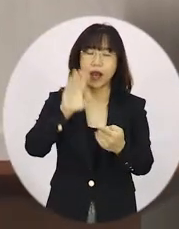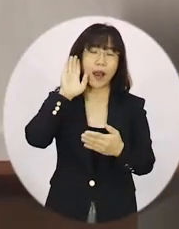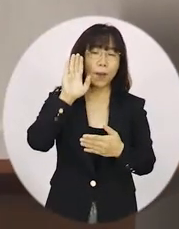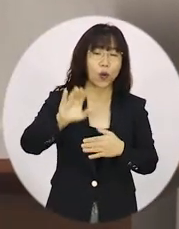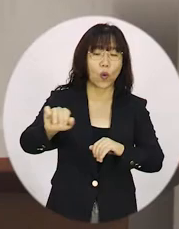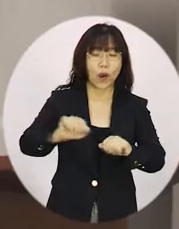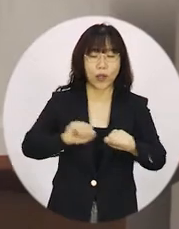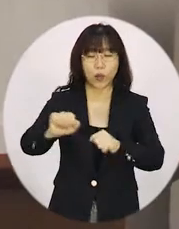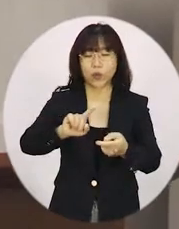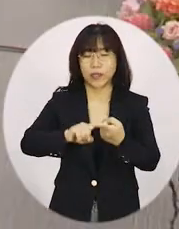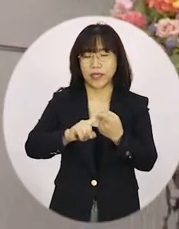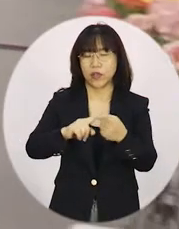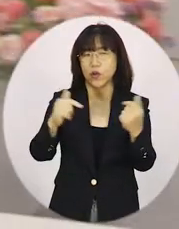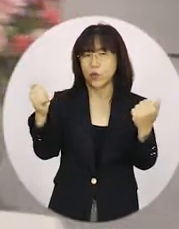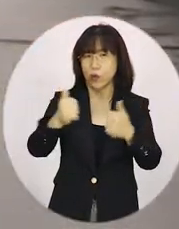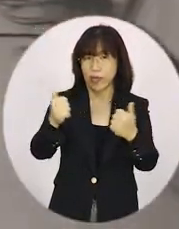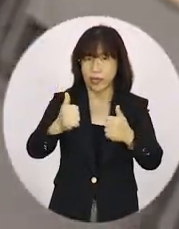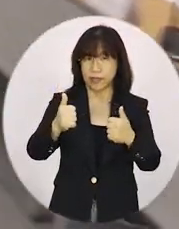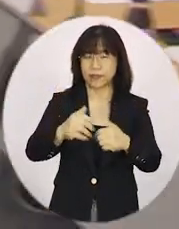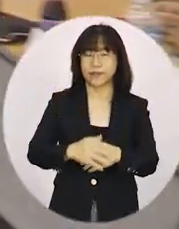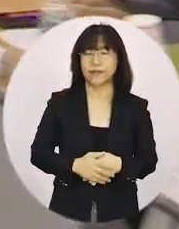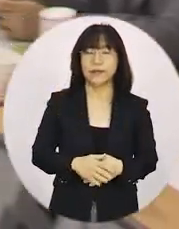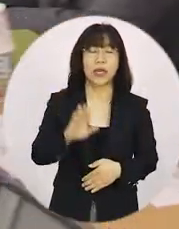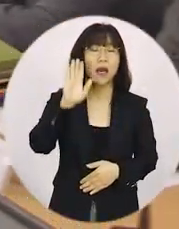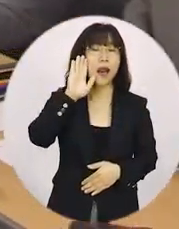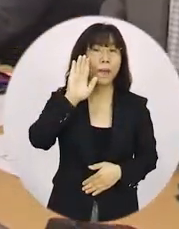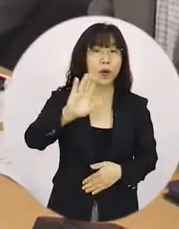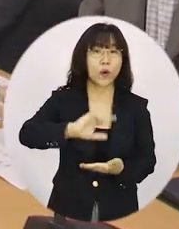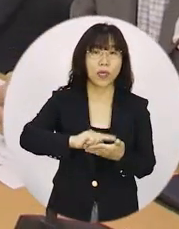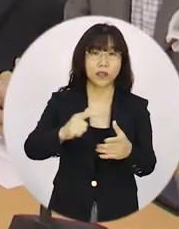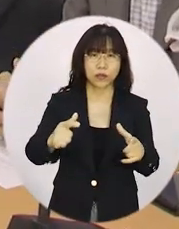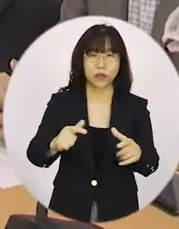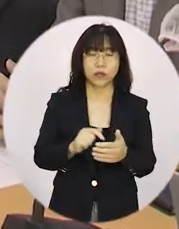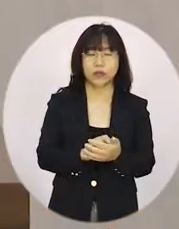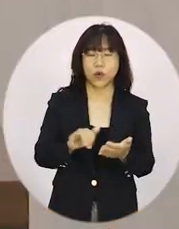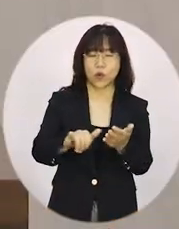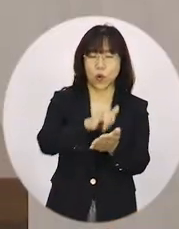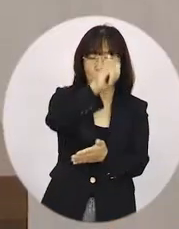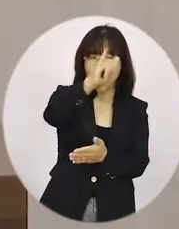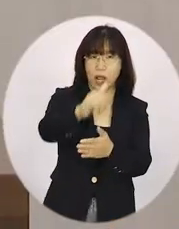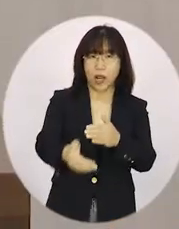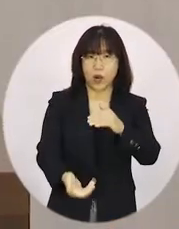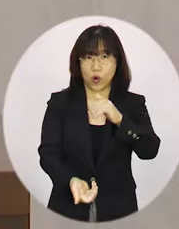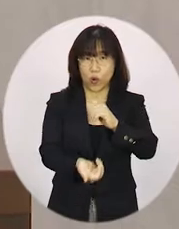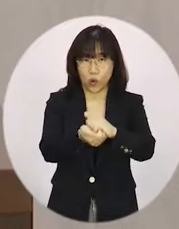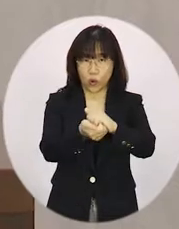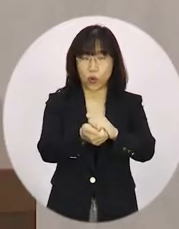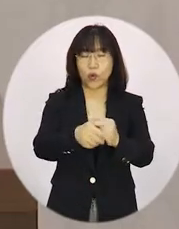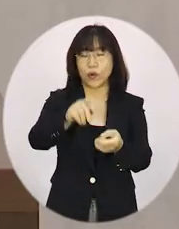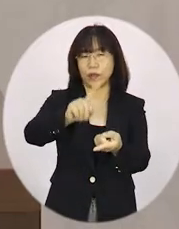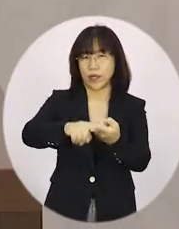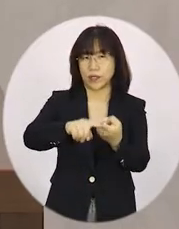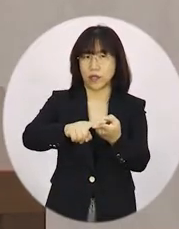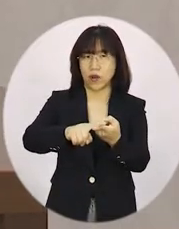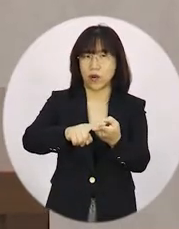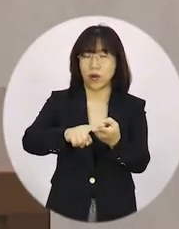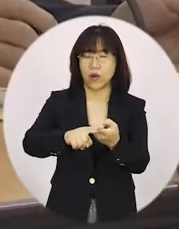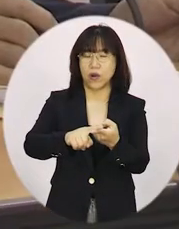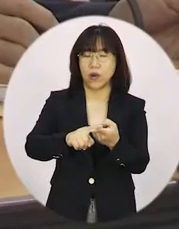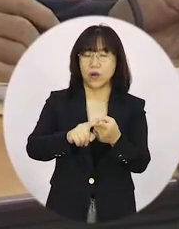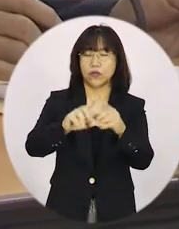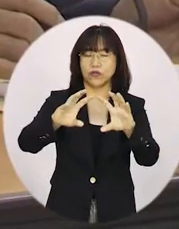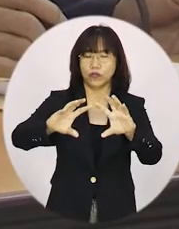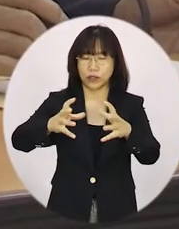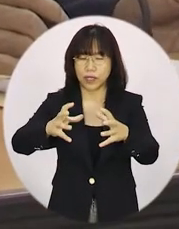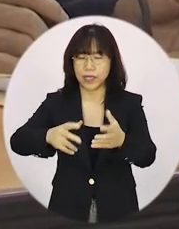활동 계획도 논의했습니다. 한편 강서구는 앞으로도 공항 고도 제한과 관련한